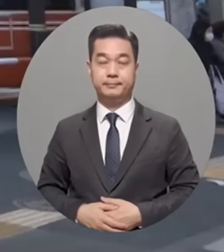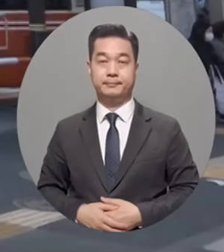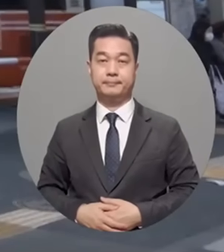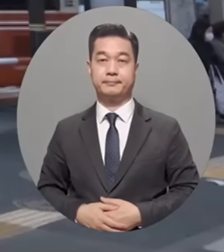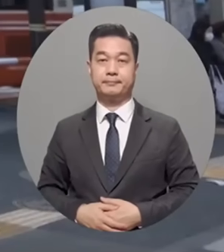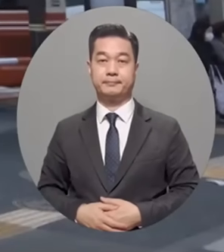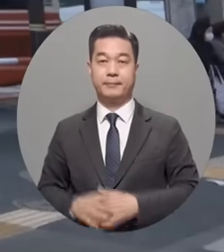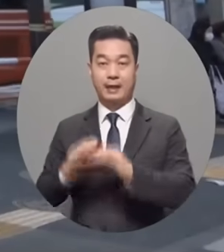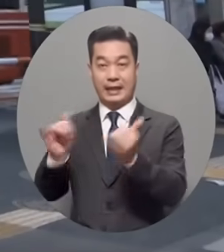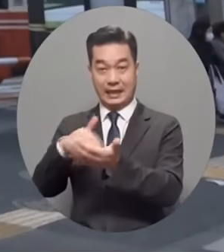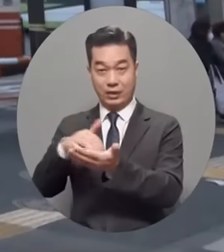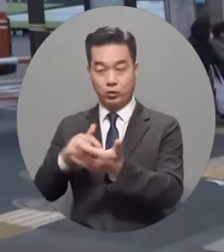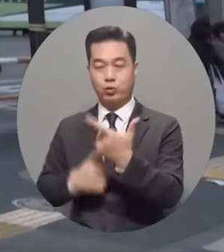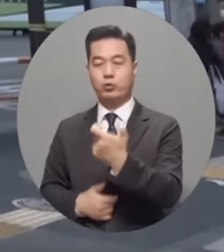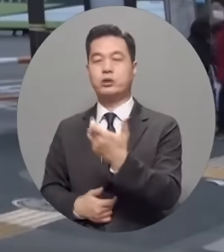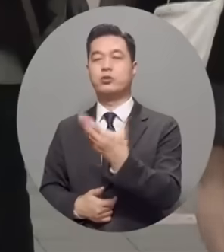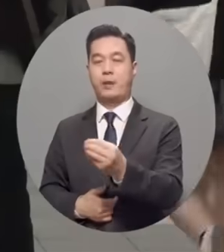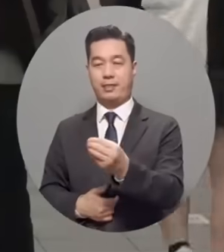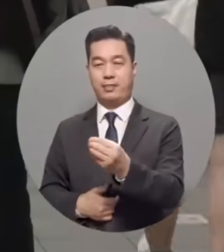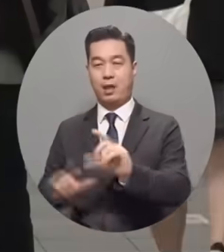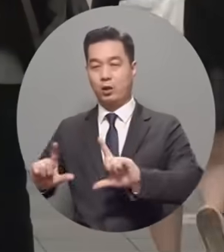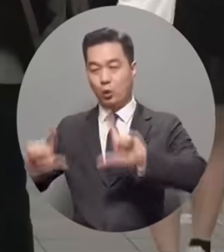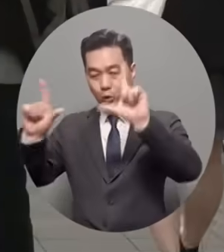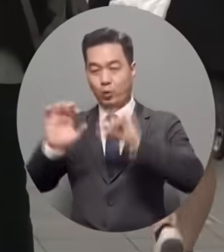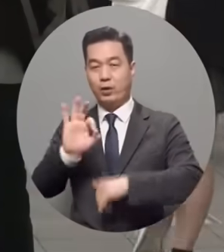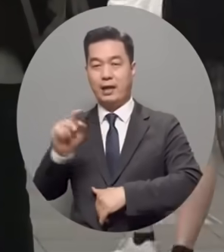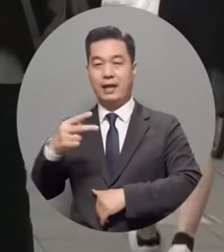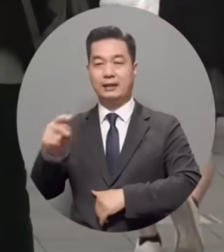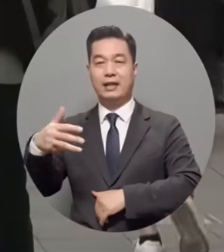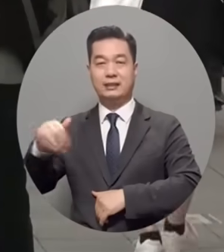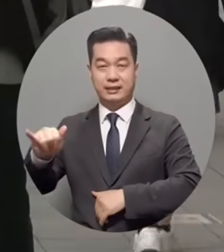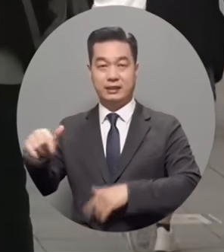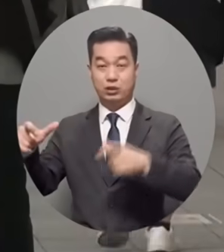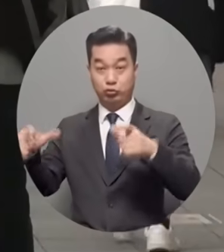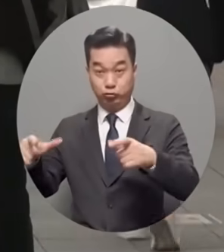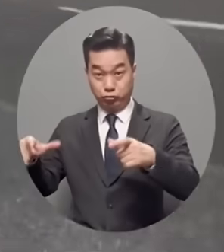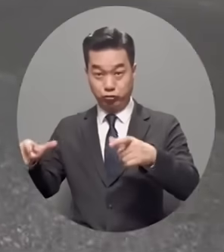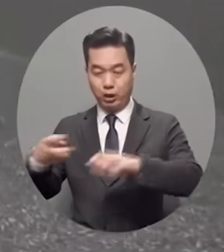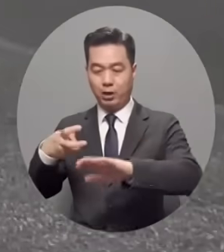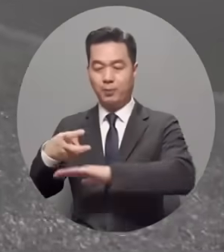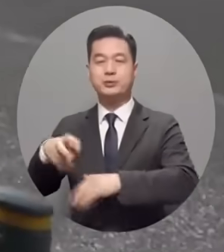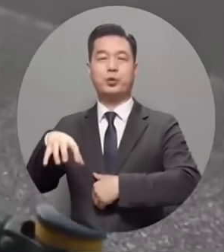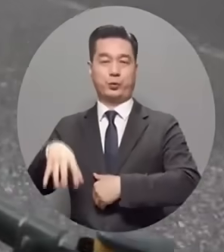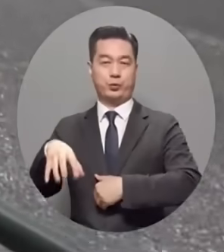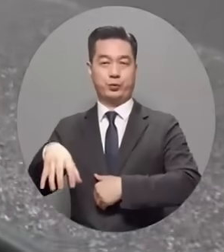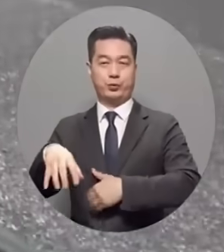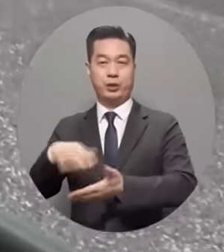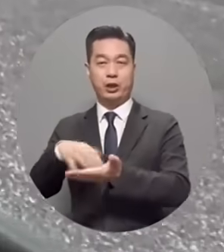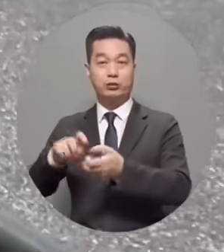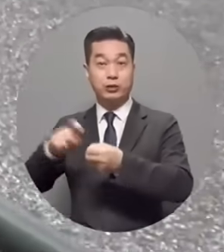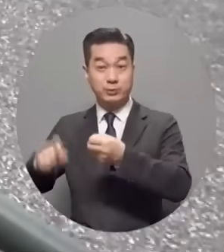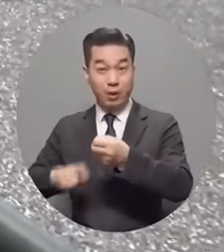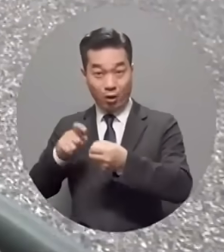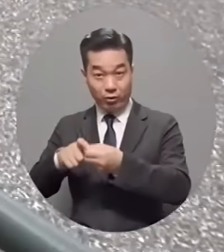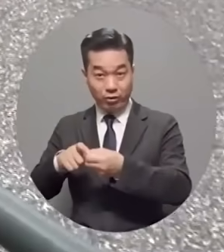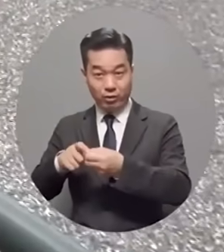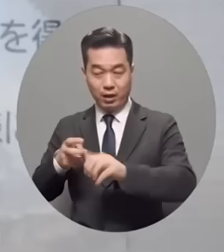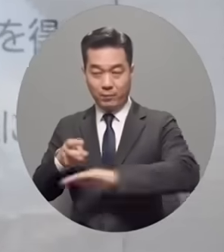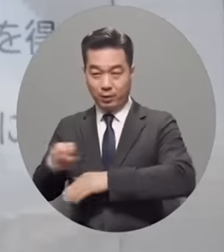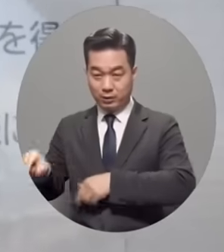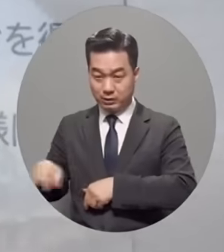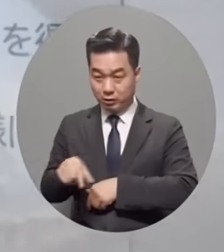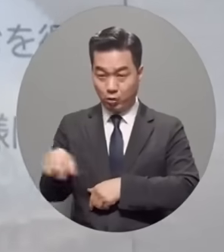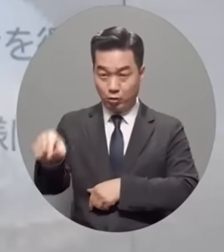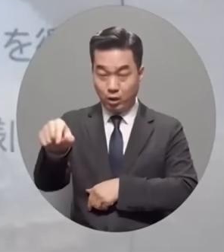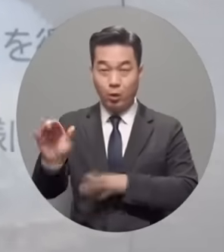인구 69만 명인 도쿄 아다치구의 한 버스 정류장입니다. 수십 년간 운행하던 한 버스 노선이